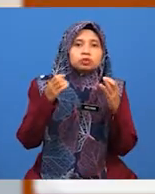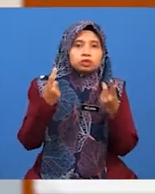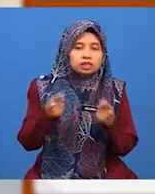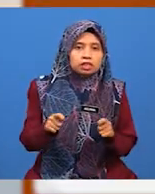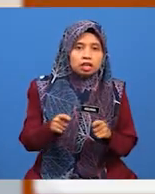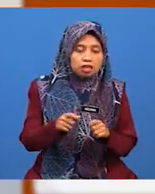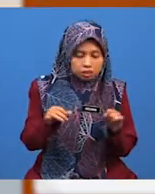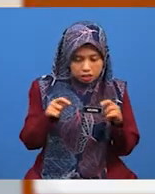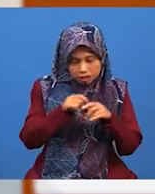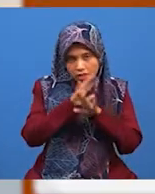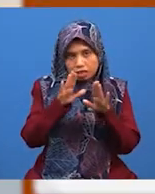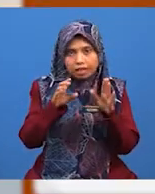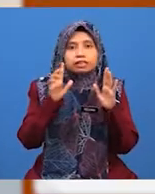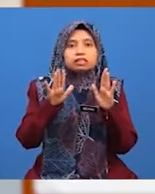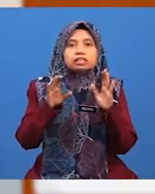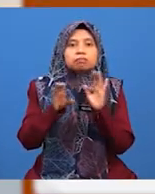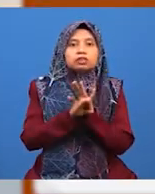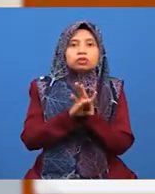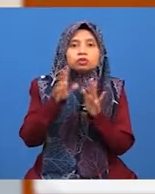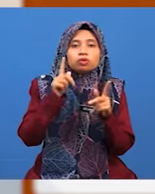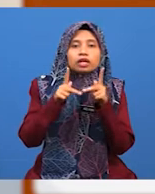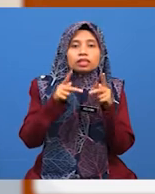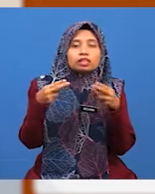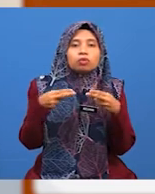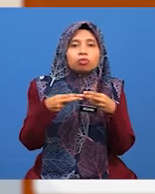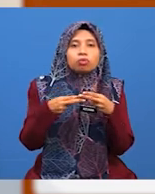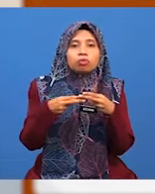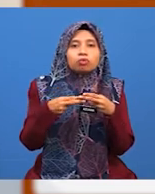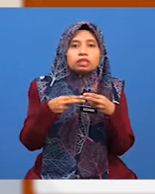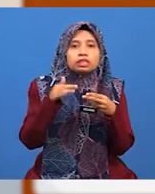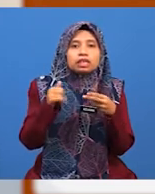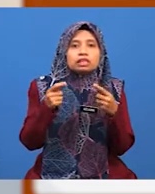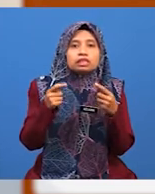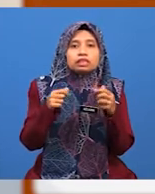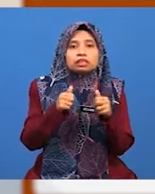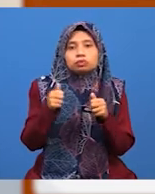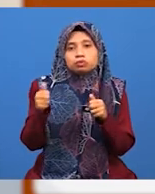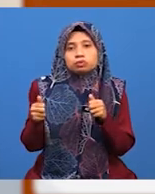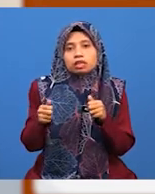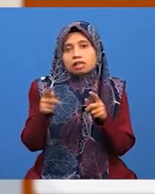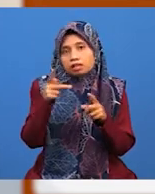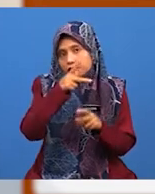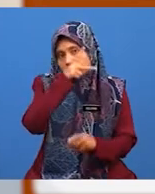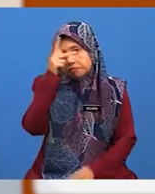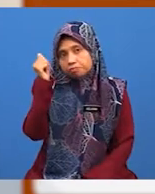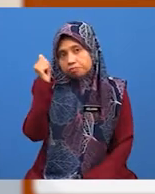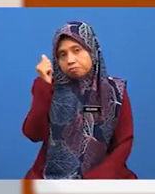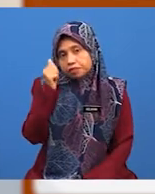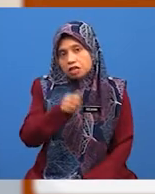juga telah terangkan 5 contoh kata hubung pancangan keterangan, iaitu